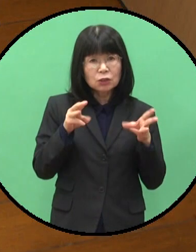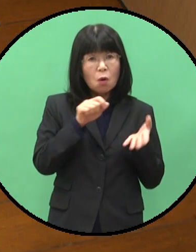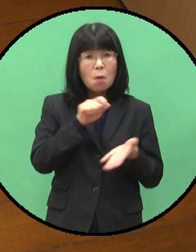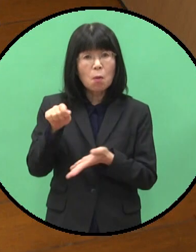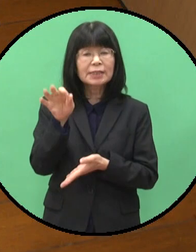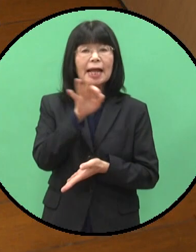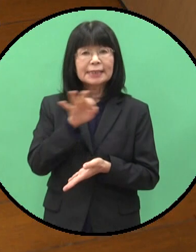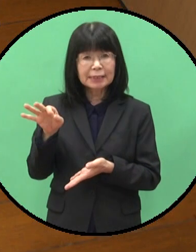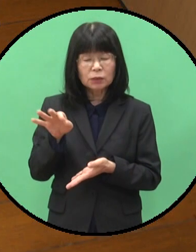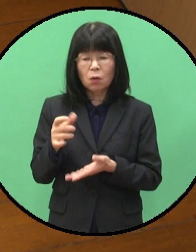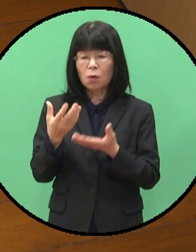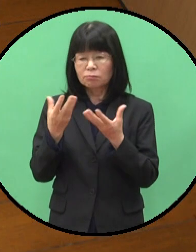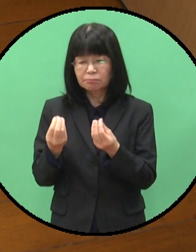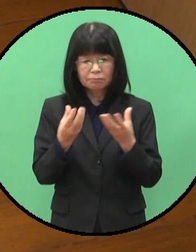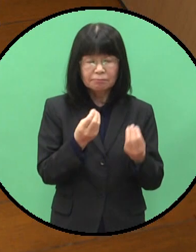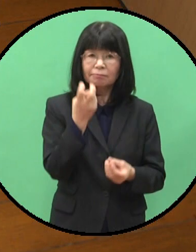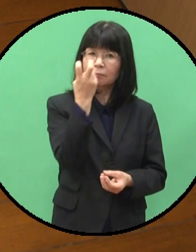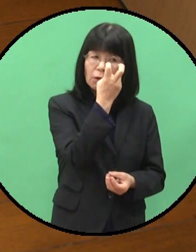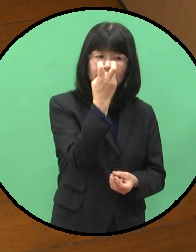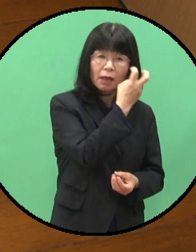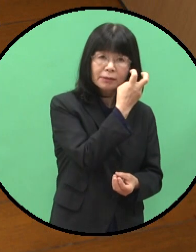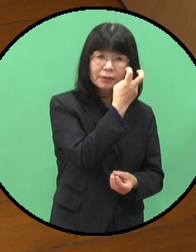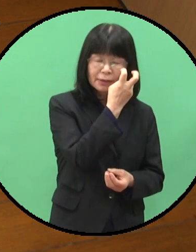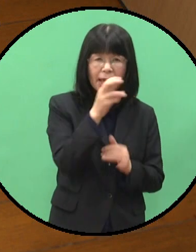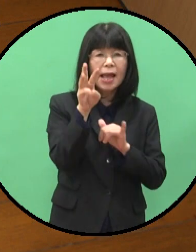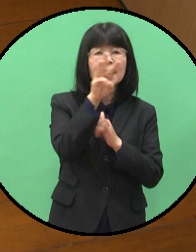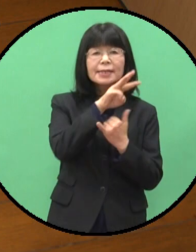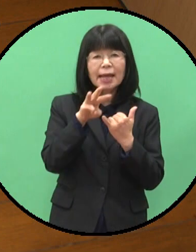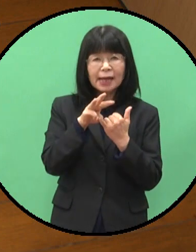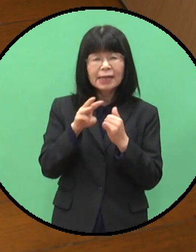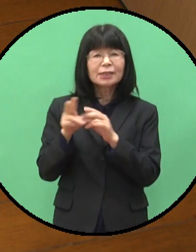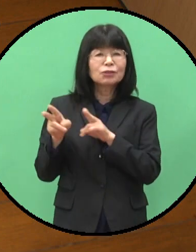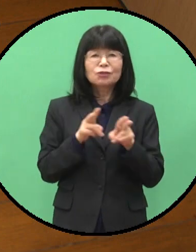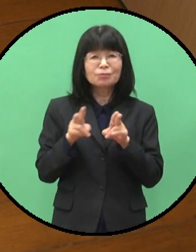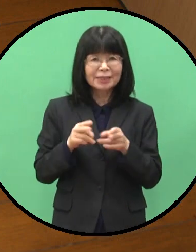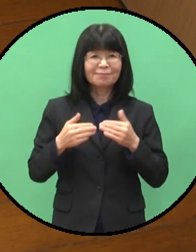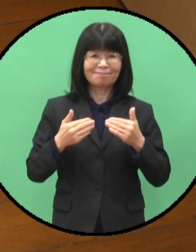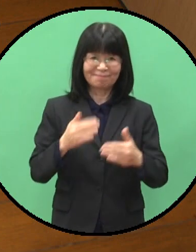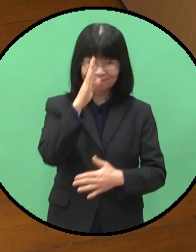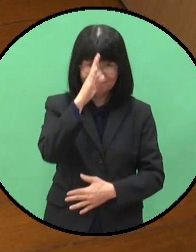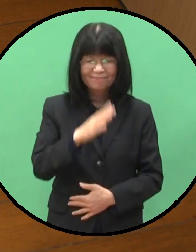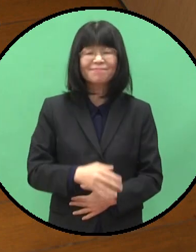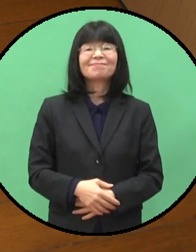定期的に点検するなど、災害への備えを進めましょう。